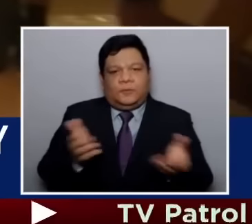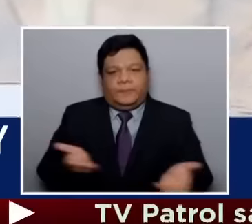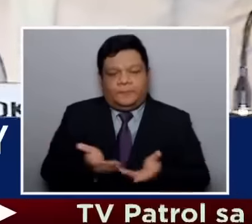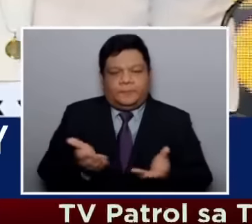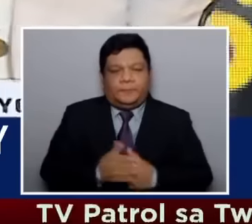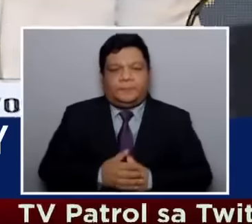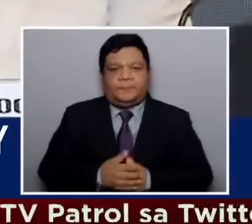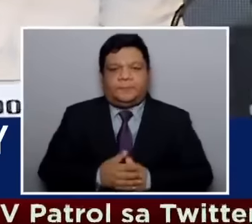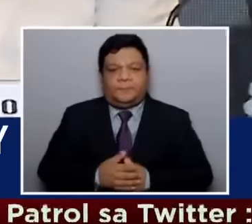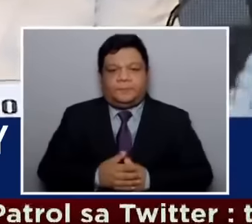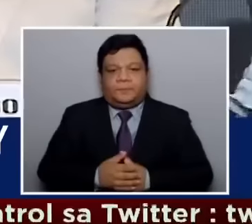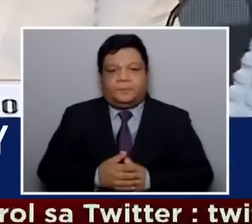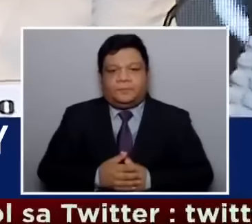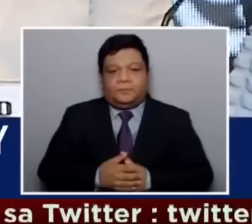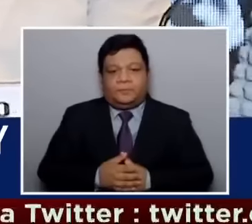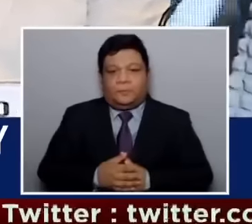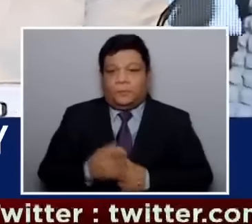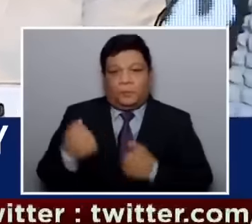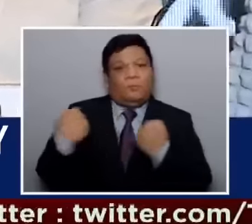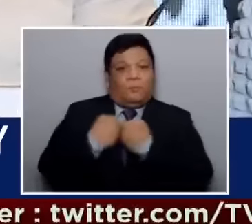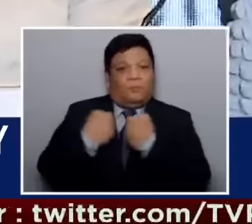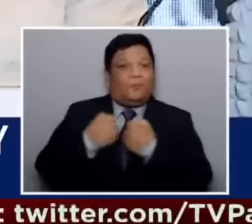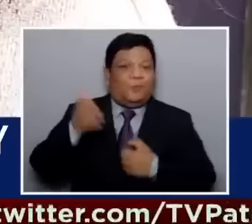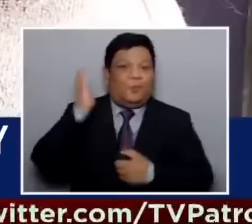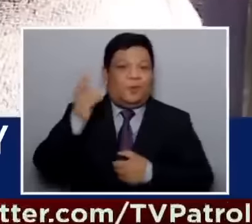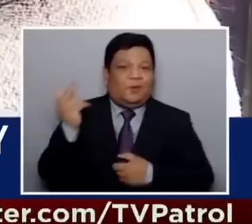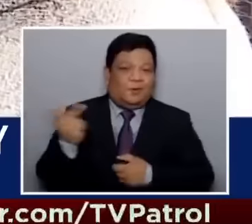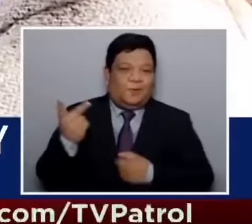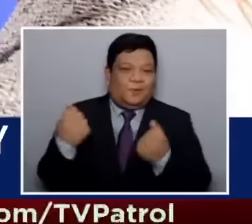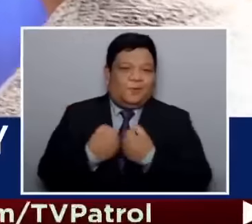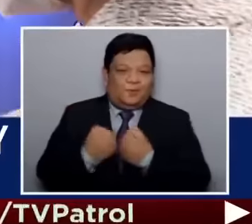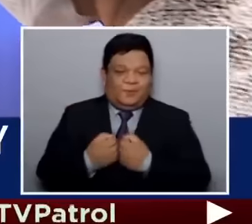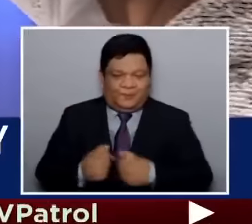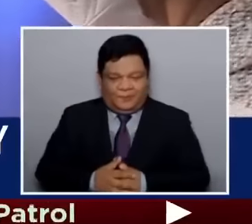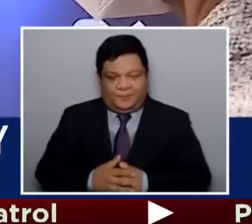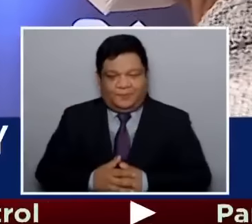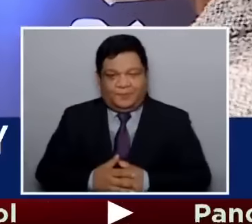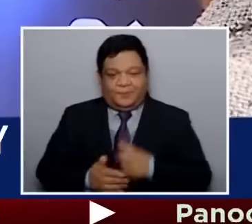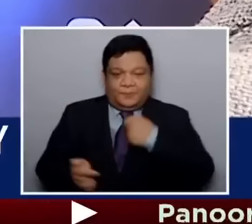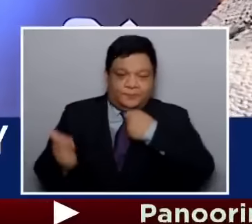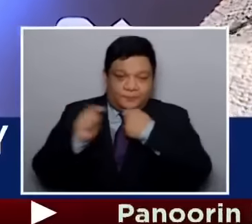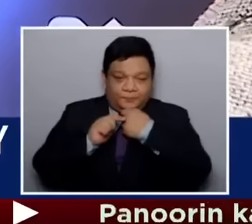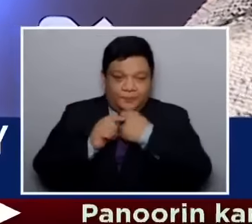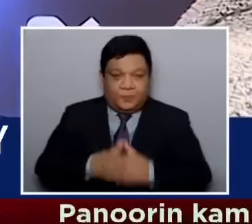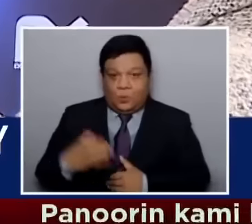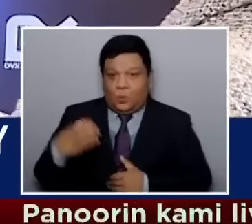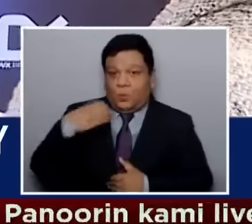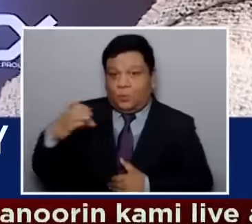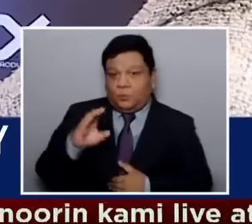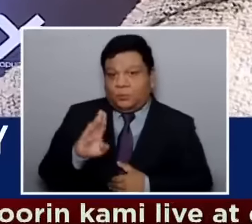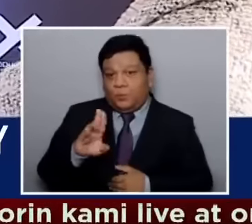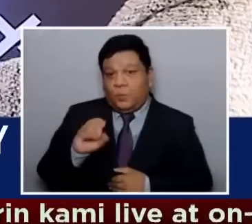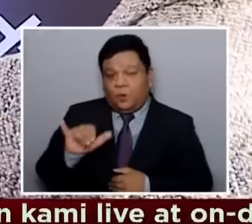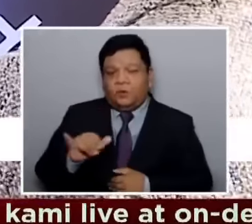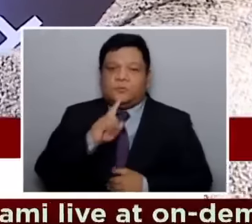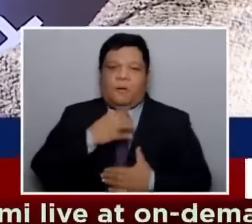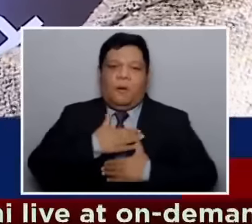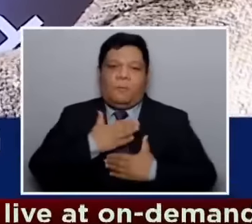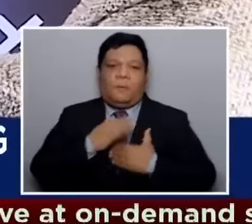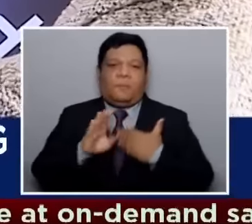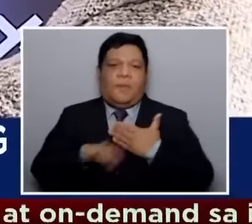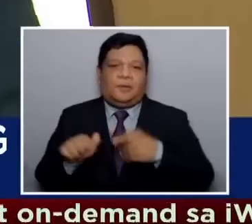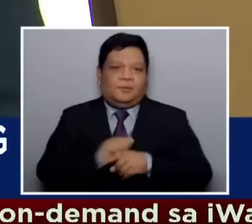championship fight. Magbubugbugan din kami dun sa taas ng ring. Ikinatuwa ni Coach Buboy Fernandez na balik training sila ni Pacquiao.